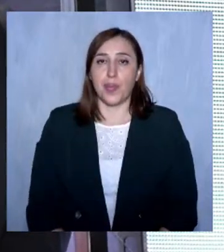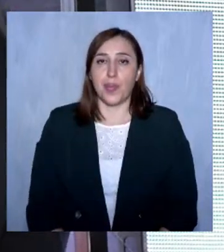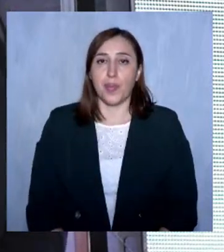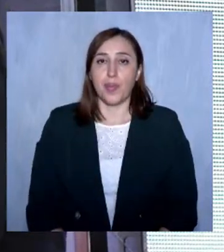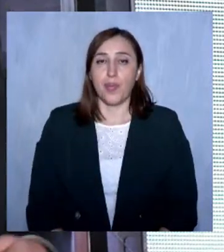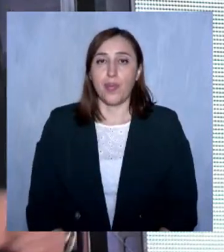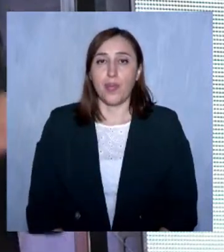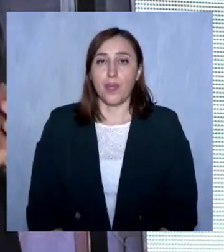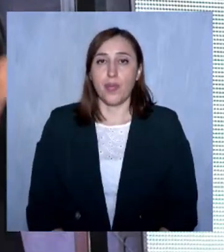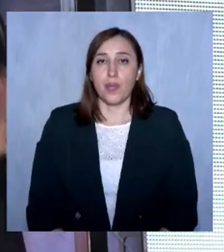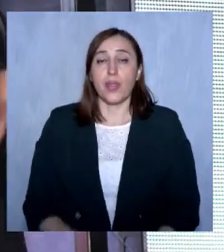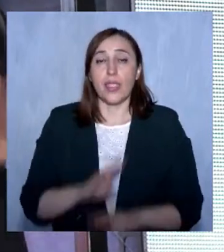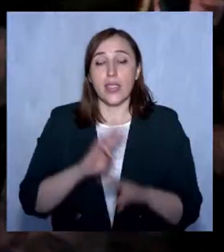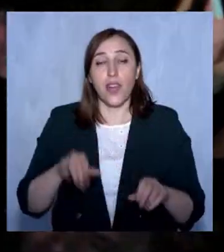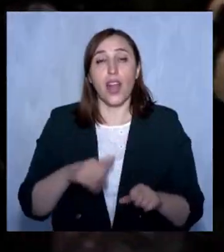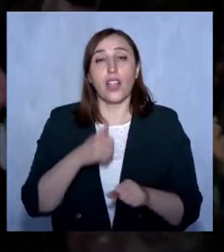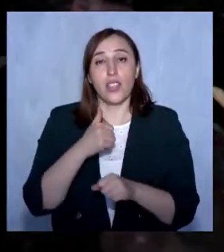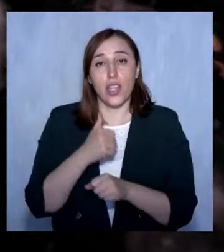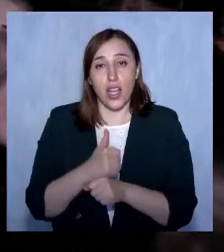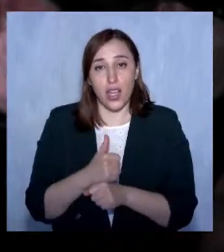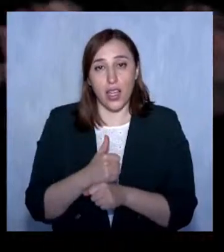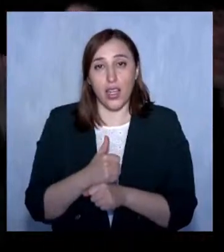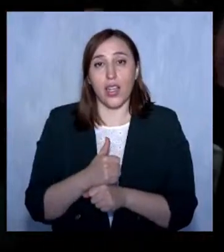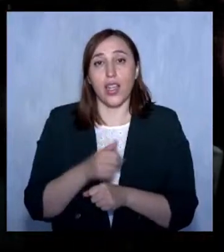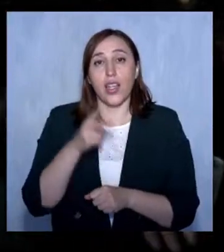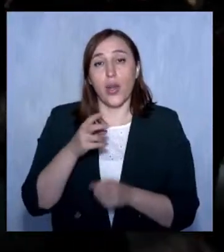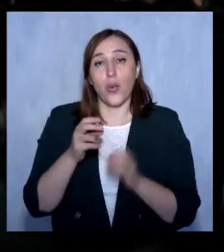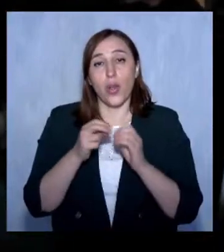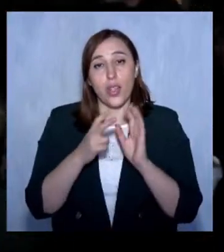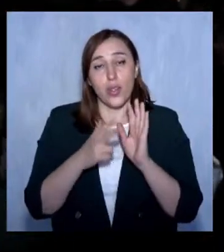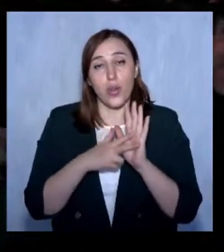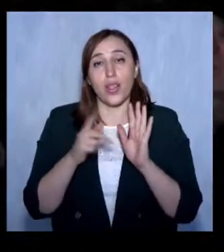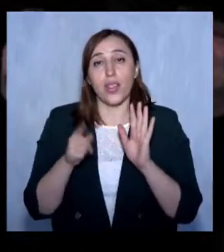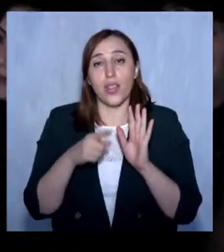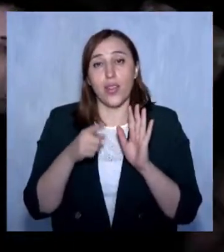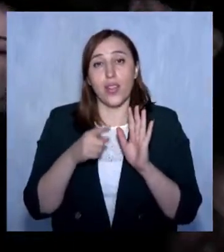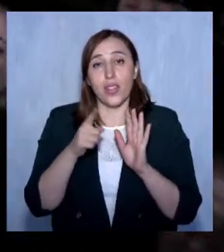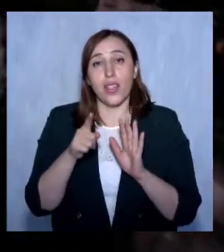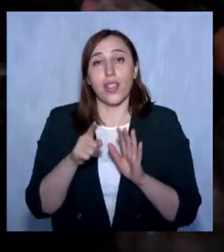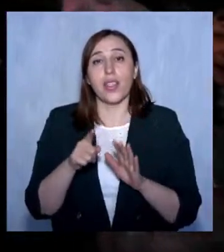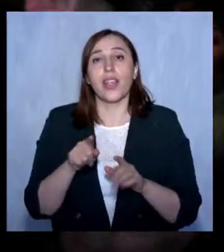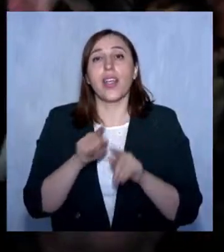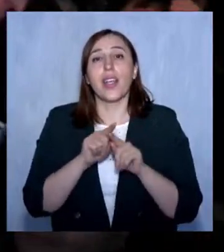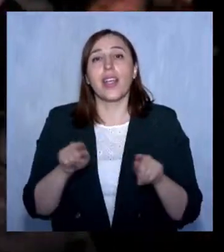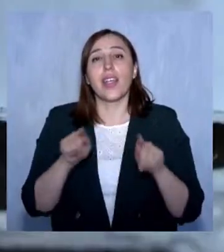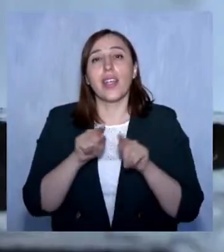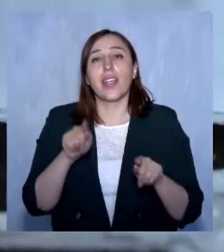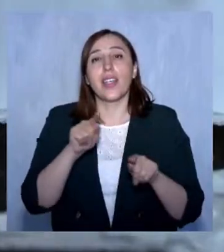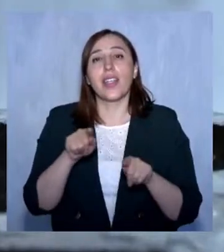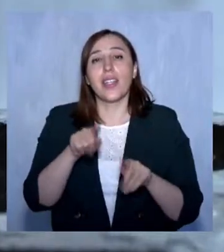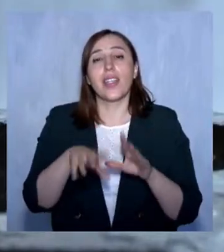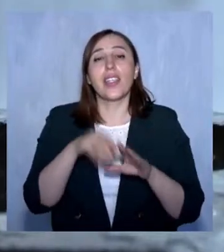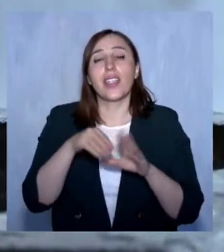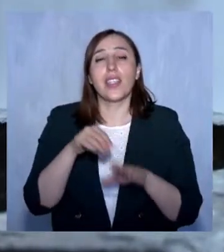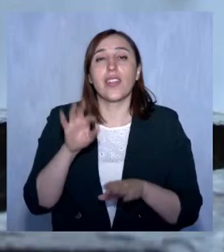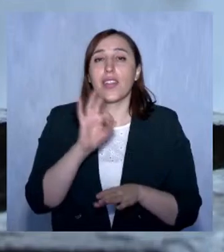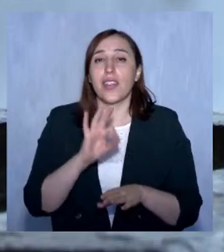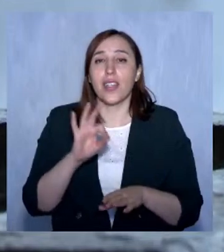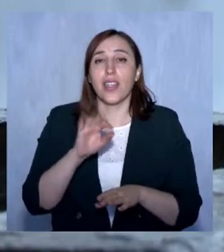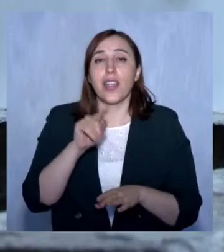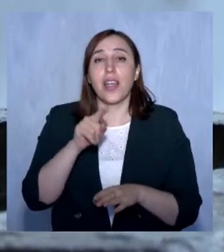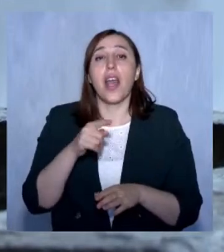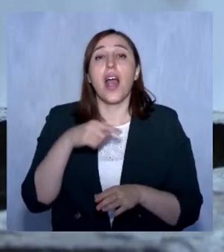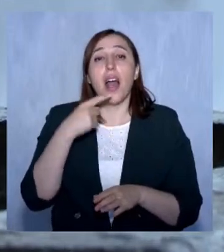Չնայաց վարճապետ նիկոլ պաշինյանի 2018 թվականի նախնդրական այս խոստման ախմելու ժուրը հումվարի մեկից